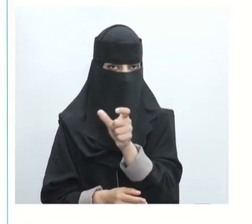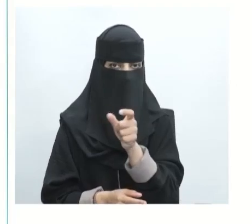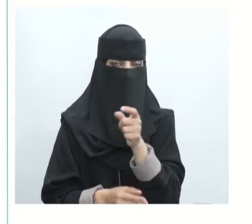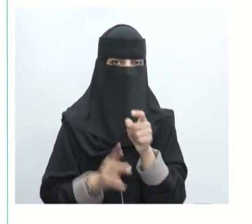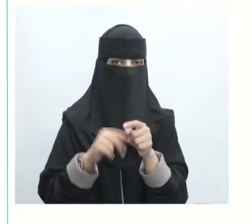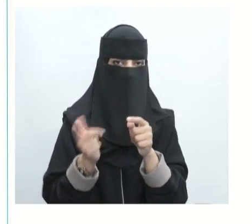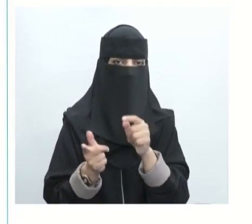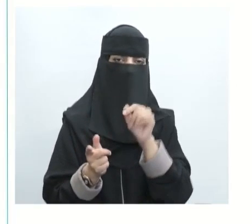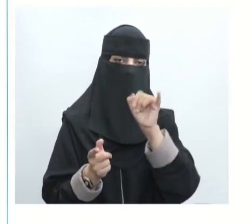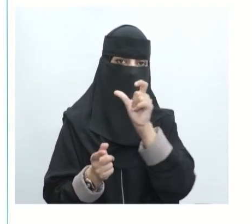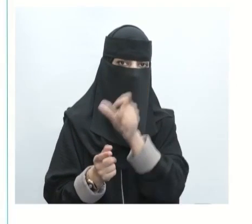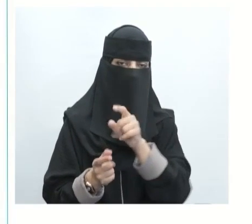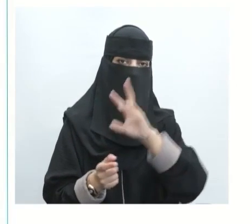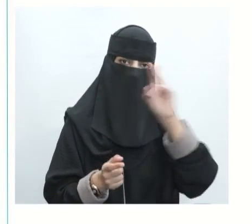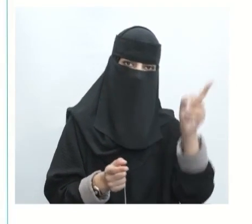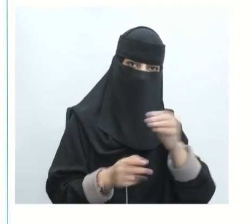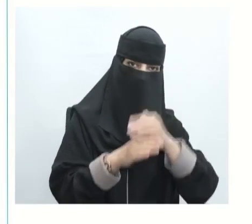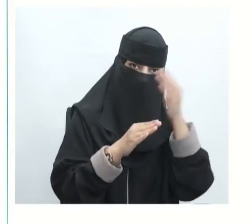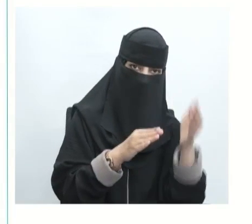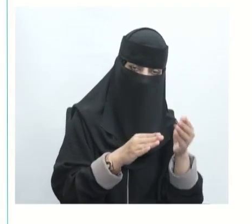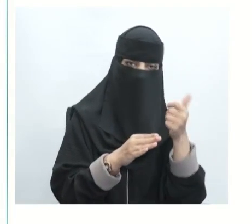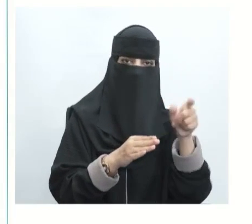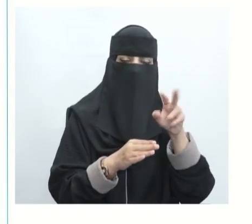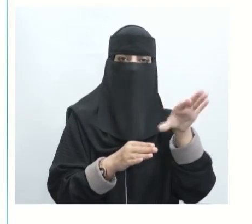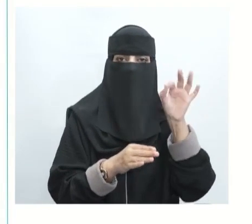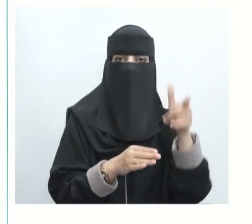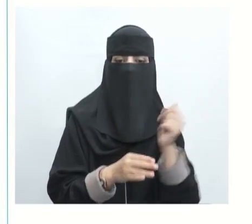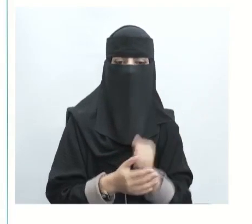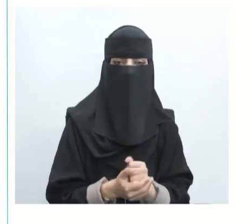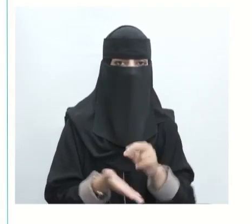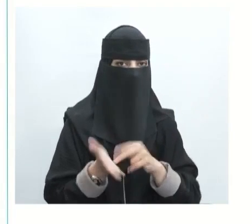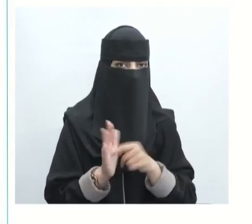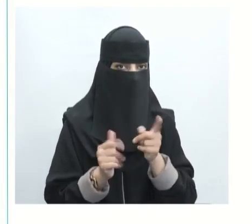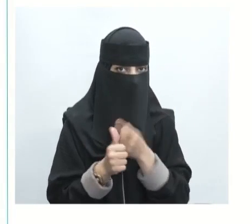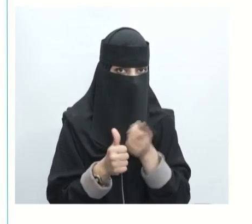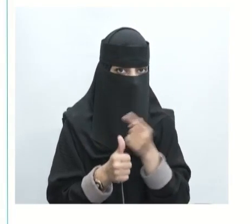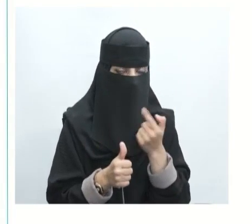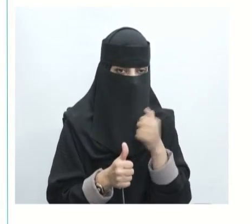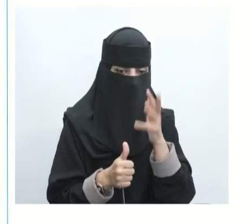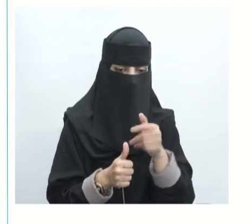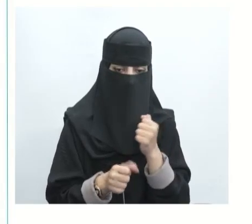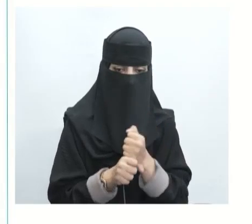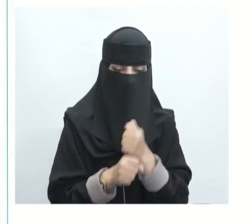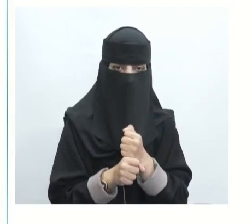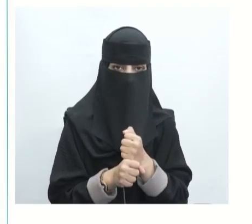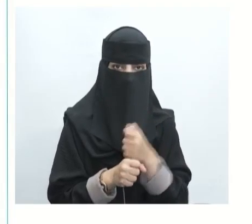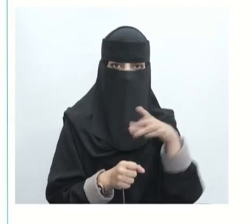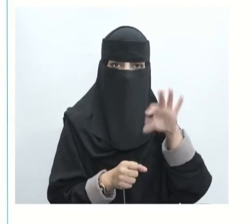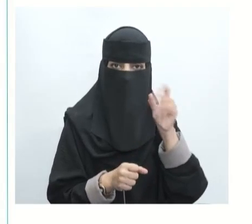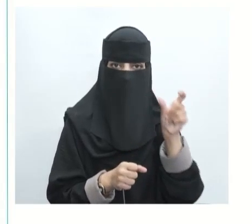فكروا، لدينا نقول أولاً ماذا سوف نكتب؟ دعونا نكتب إلا.